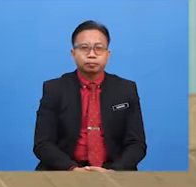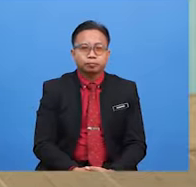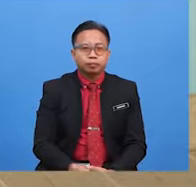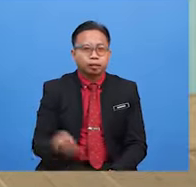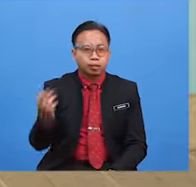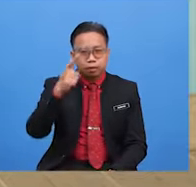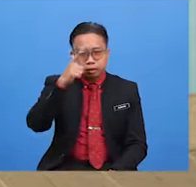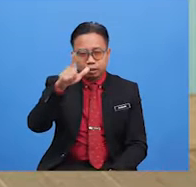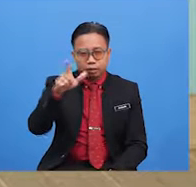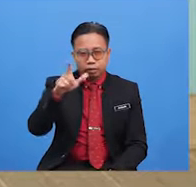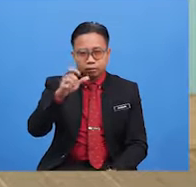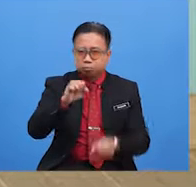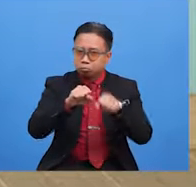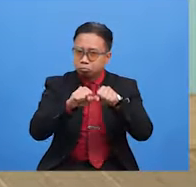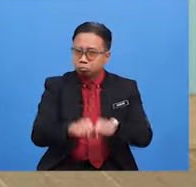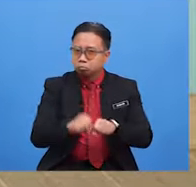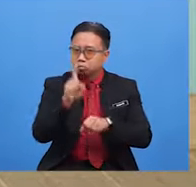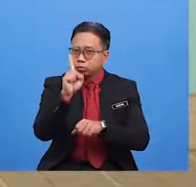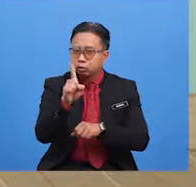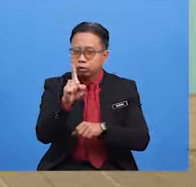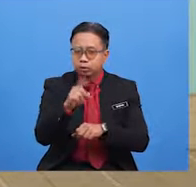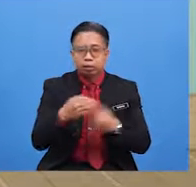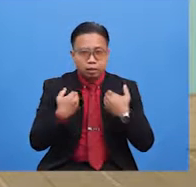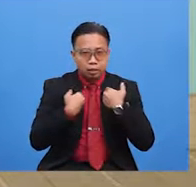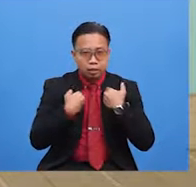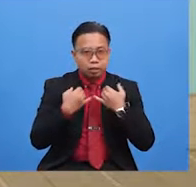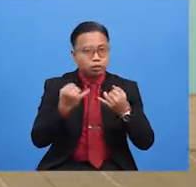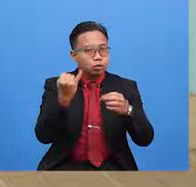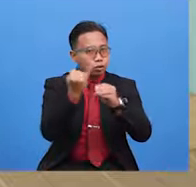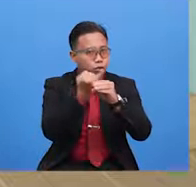Mari kita lihat syarat yang pertama dulu, iaitu mempunyai jisim.